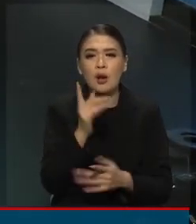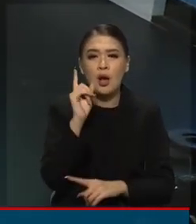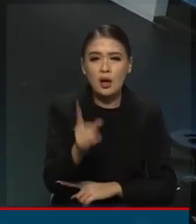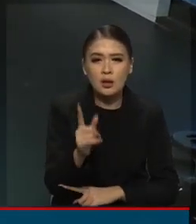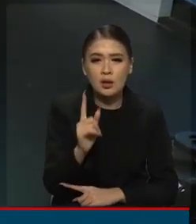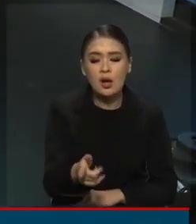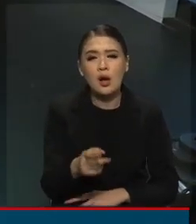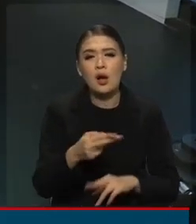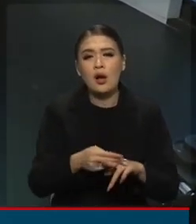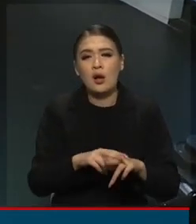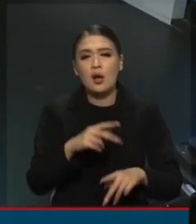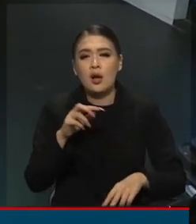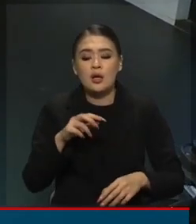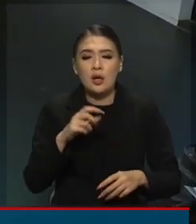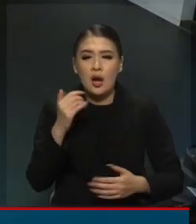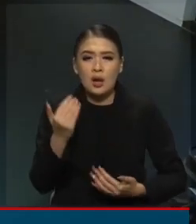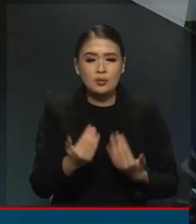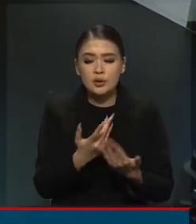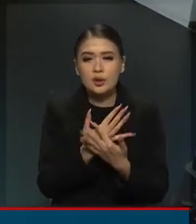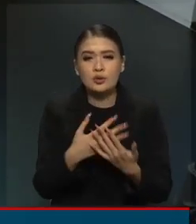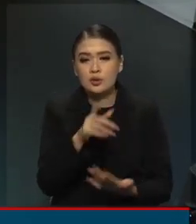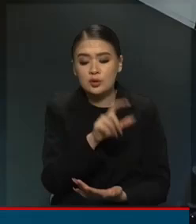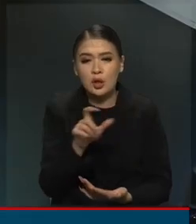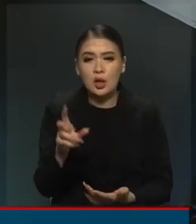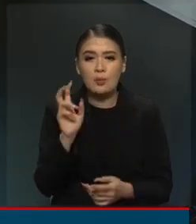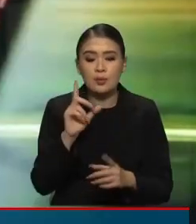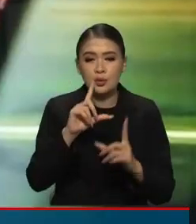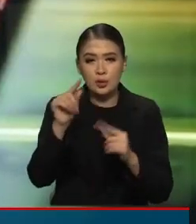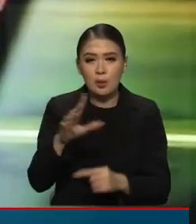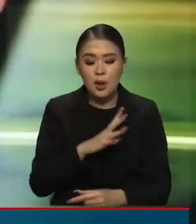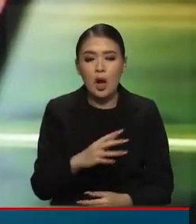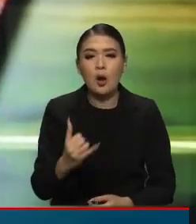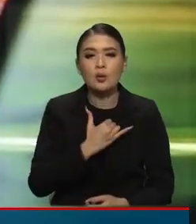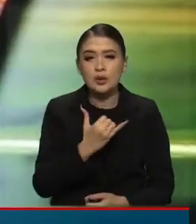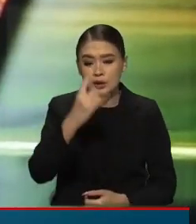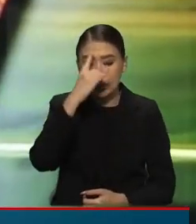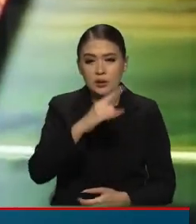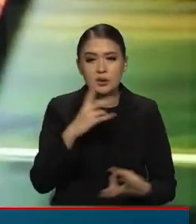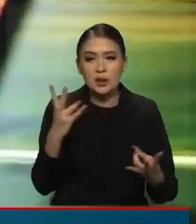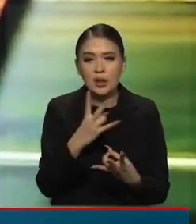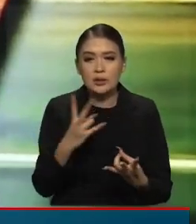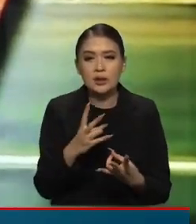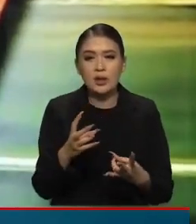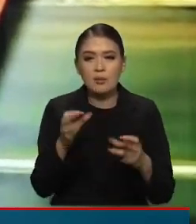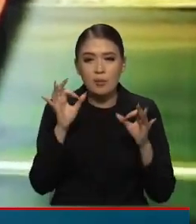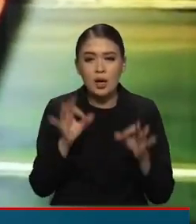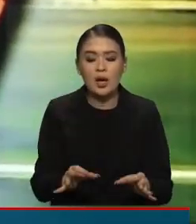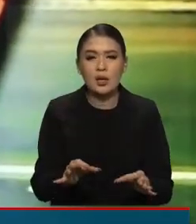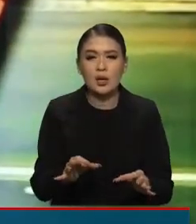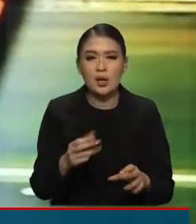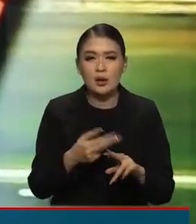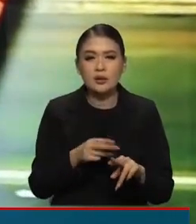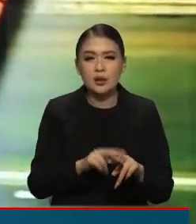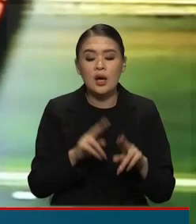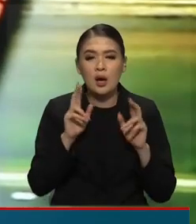альпинисты, и также и Казахстан, скорее всего. В первую очередь нам нужно создать комфортные условия для дикого туризма. Вот да, мы с